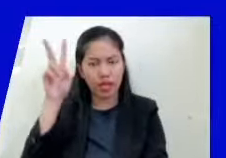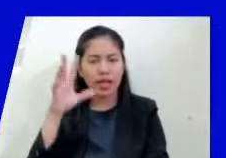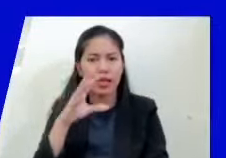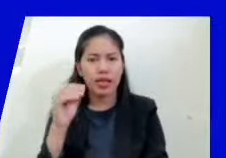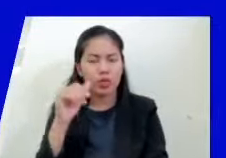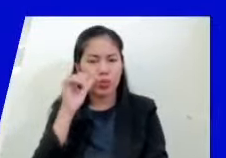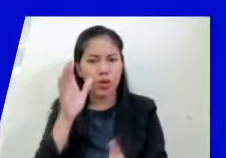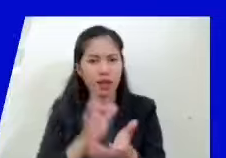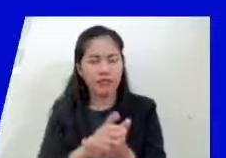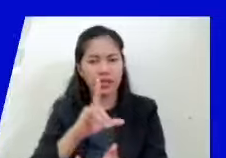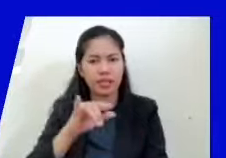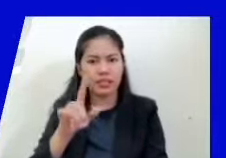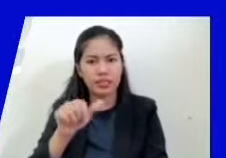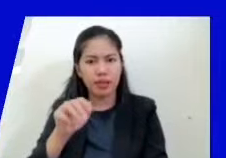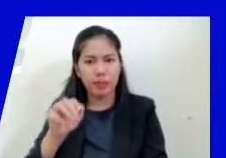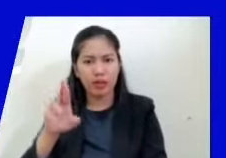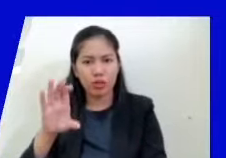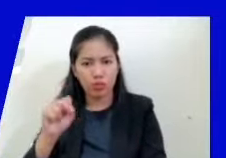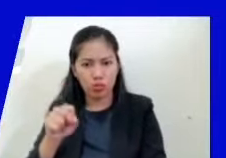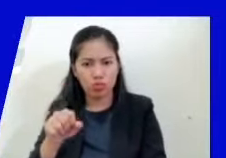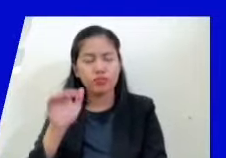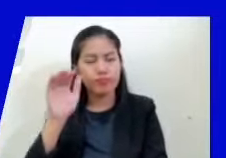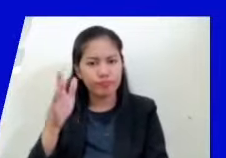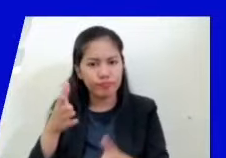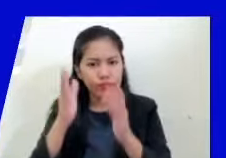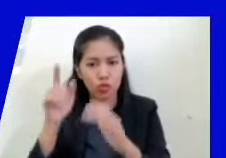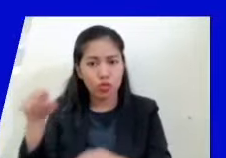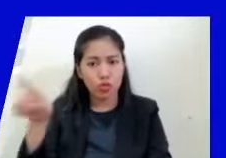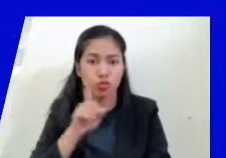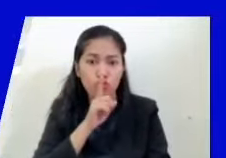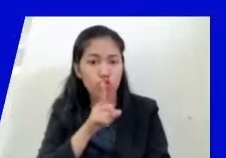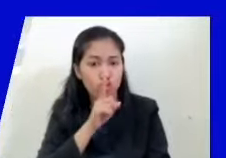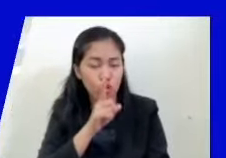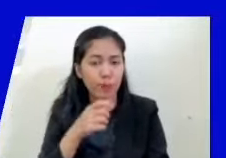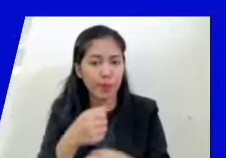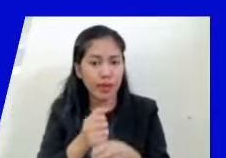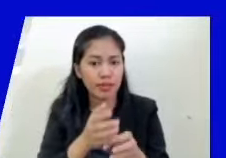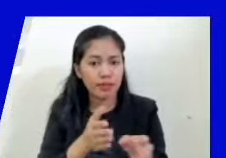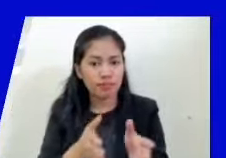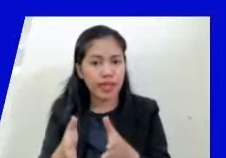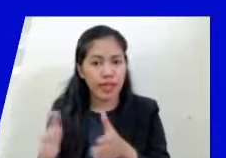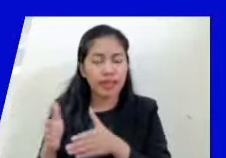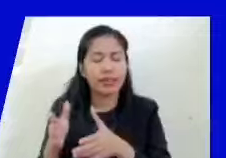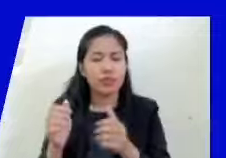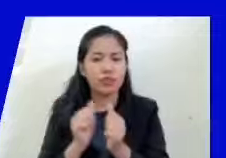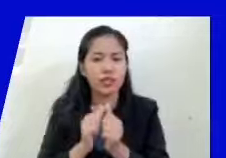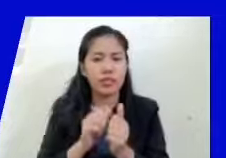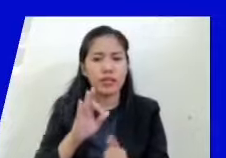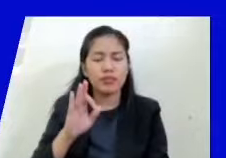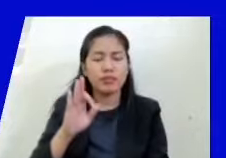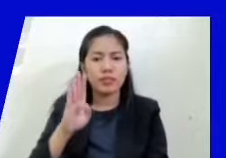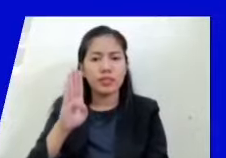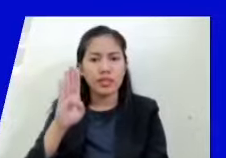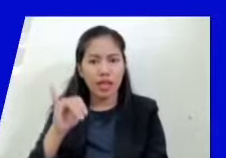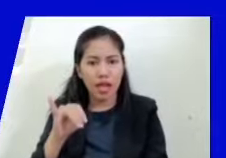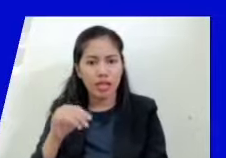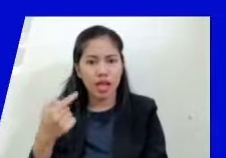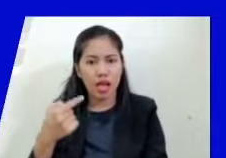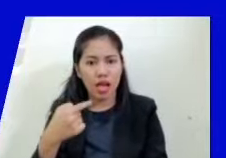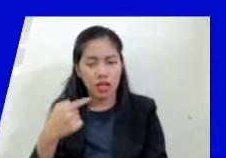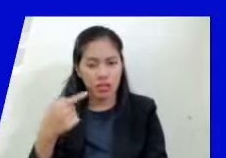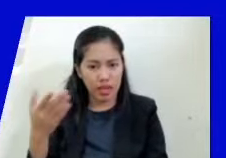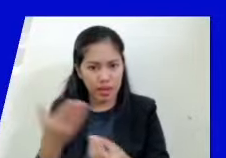totoo ba na gumawa kayo ng aksyon kasama ng fbi na ako ay niyo lang ipaligo At binigay